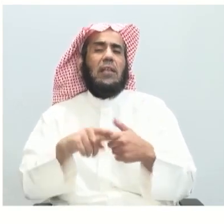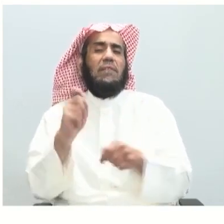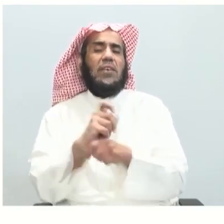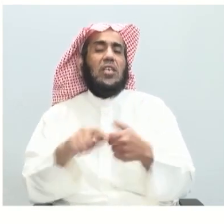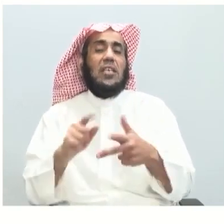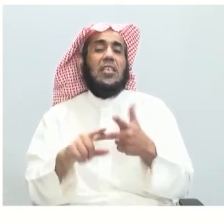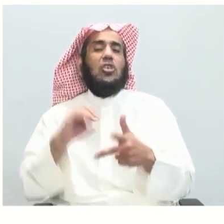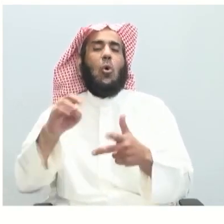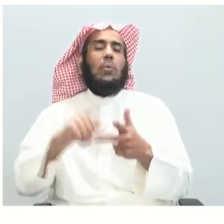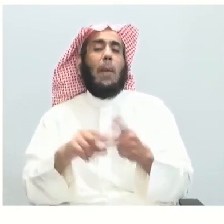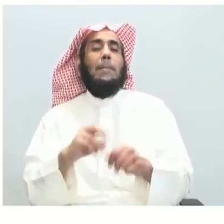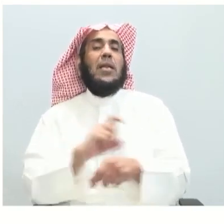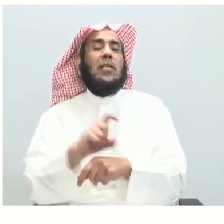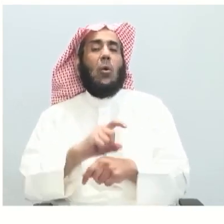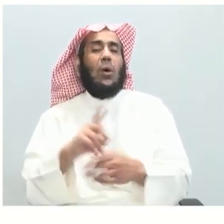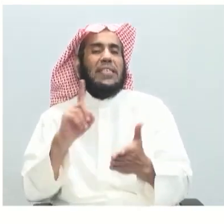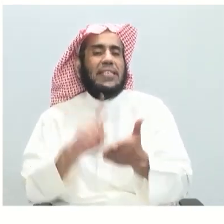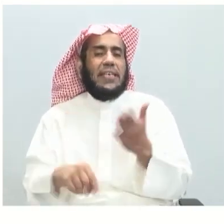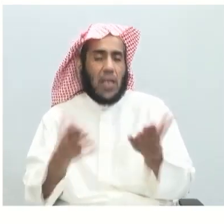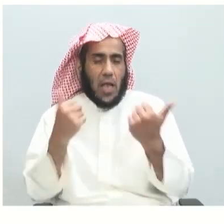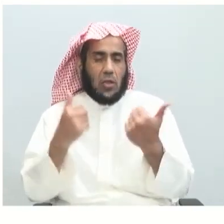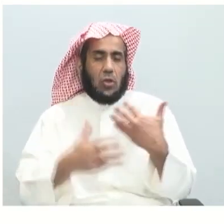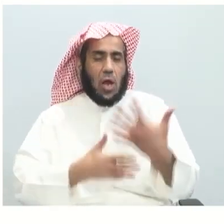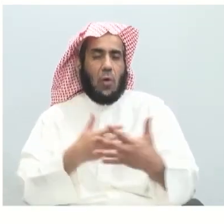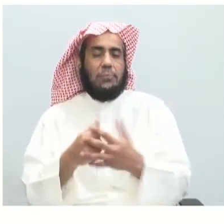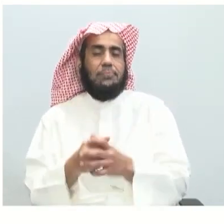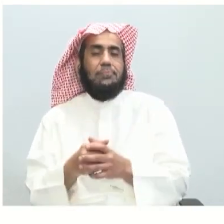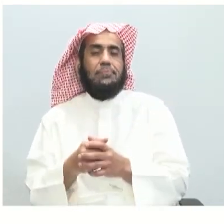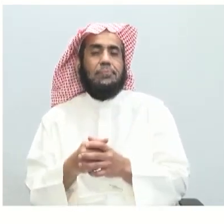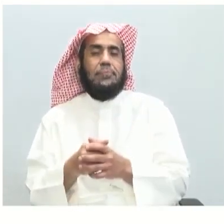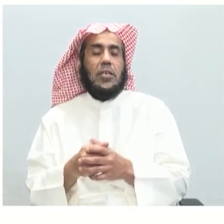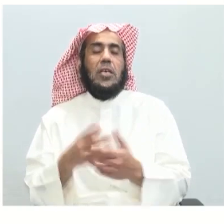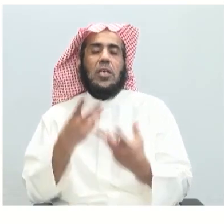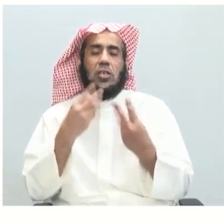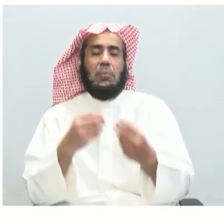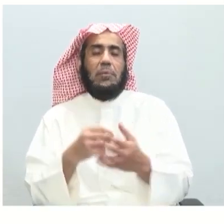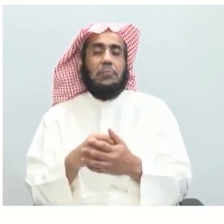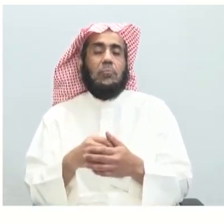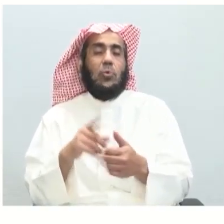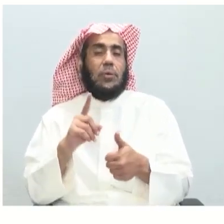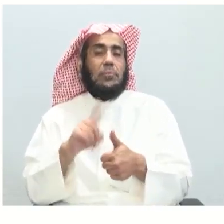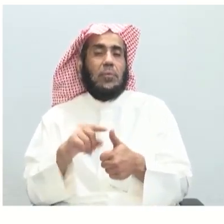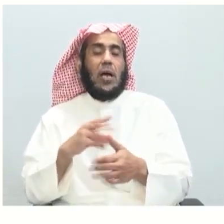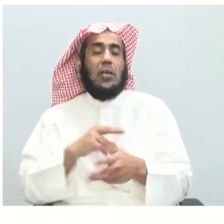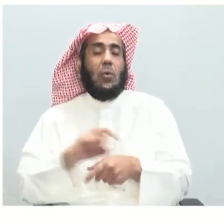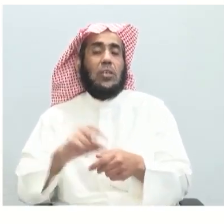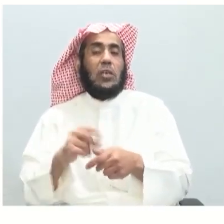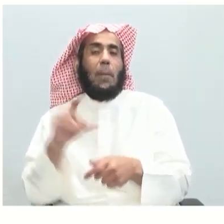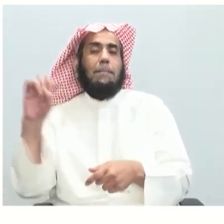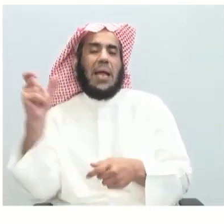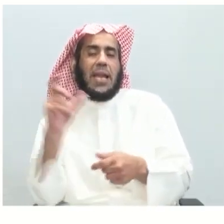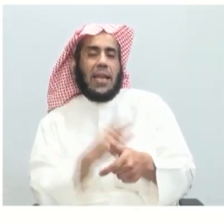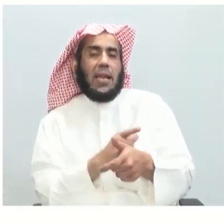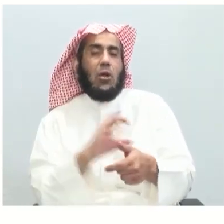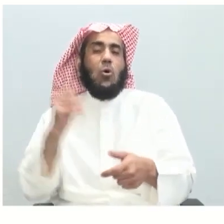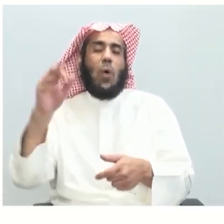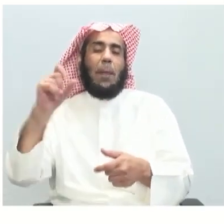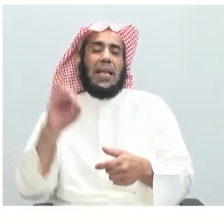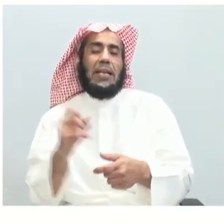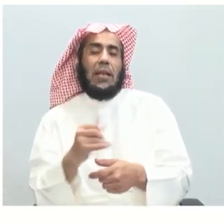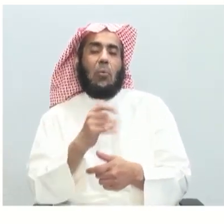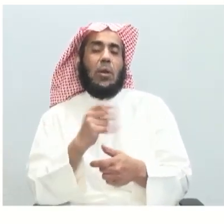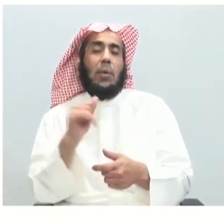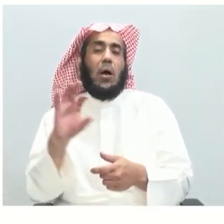من ادوات الشرط اذكر ادوات الشرط جميل احسنتم هنا ادوات شرط من واينما